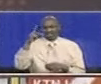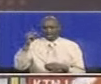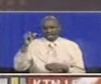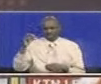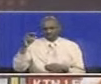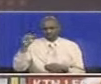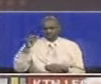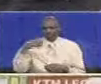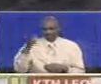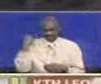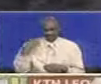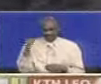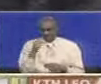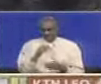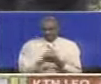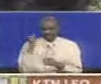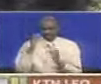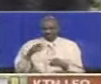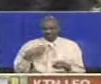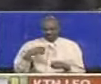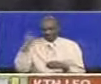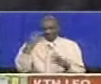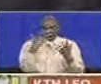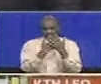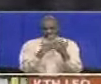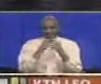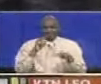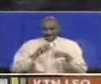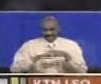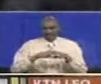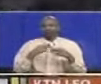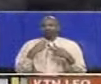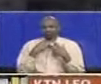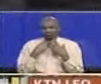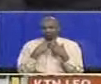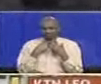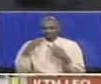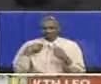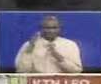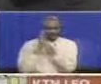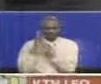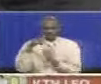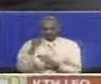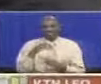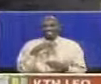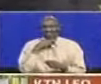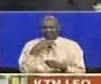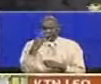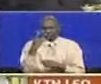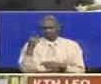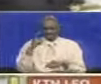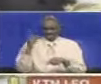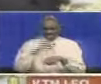aliwahi kukamatwa na kuwekwa kizuizini chini ya utawala wa wakoloni kwa kuhusika na vita vya Maumau, alifariki siku nne